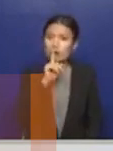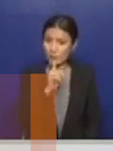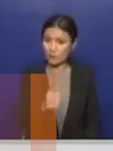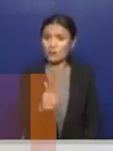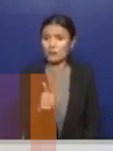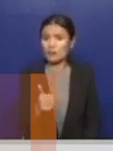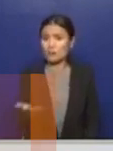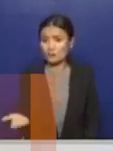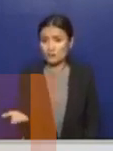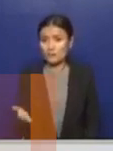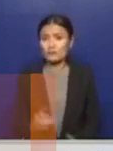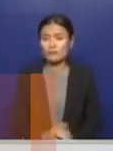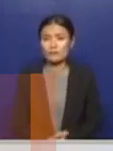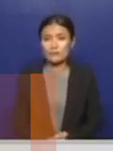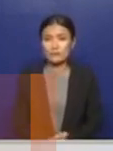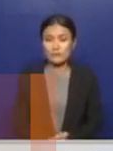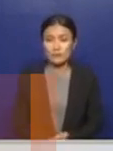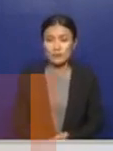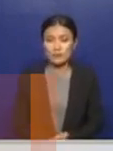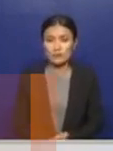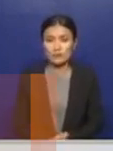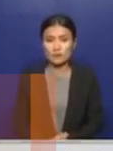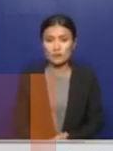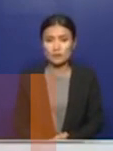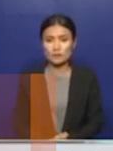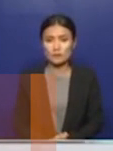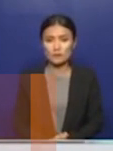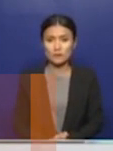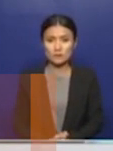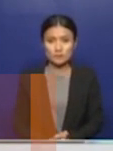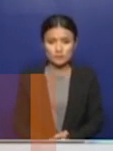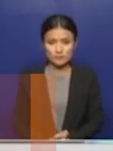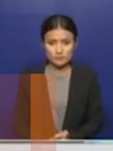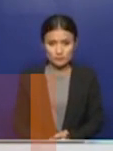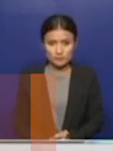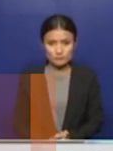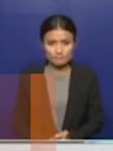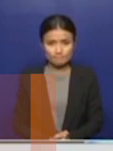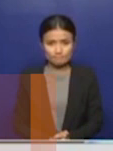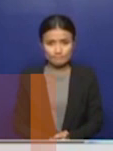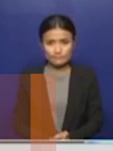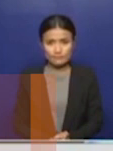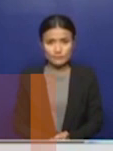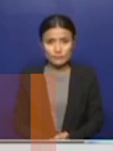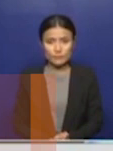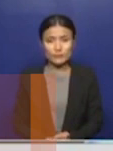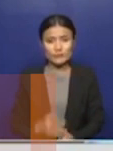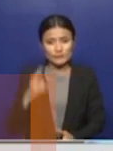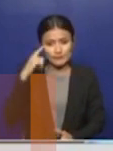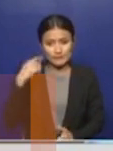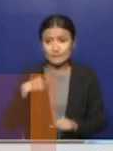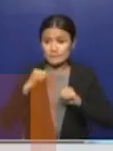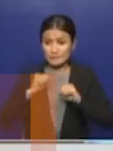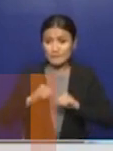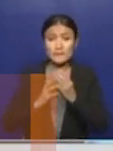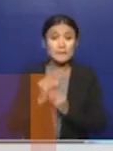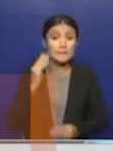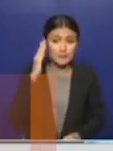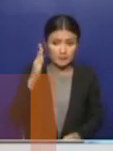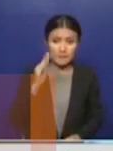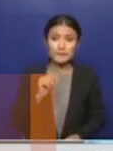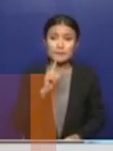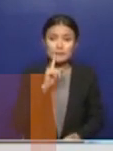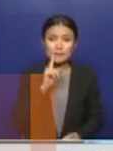ท่านประธานครับสุดท้ายจริงๆครับผมขออนุญาตตัดสินใจว่าผมขออนุญาตถามท่านรัฐมนตรีที่สัปดาห์หน้าแต่ผมอย่างนี้ได้ไหมครับผมขออนุญาตฝ